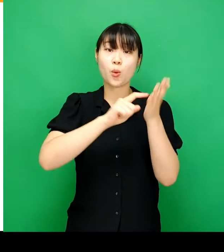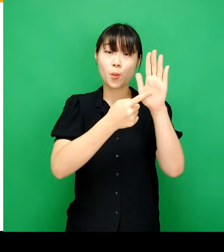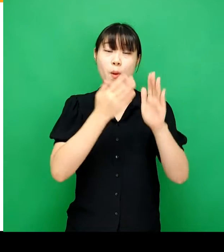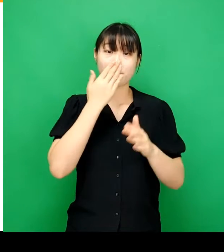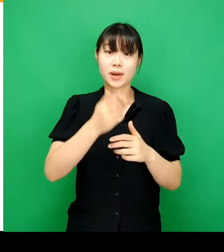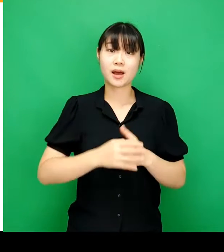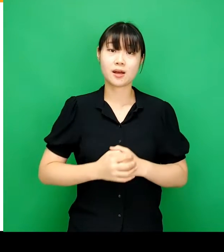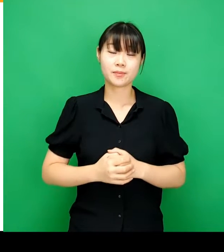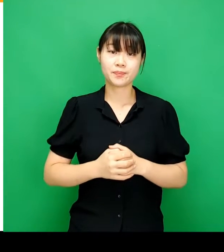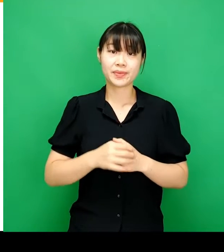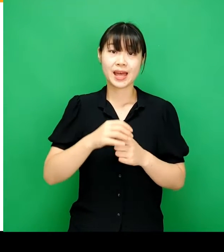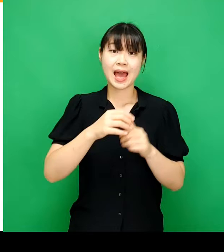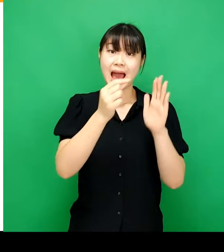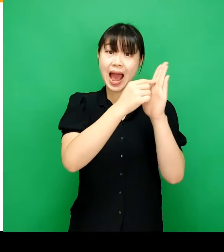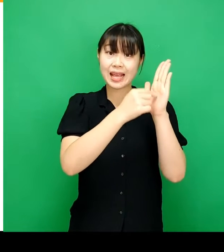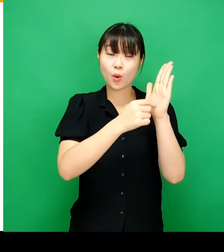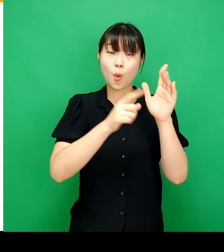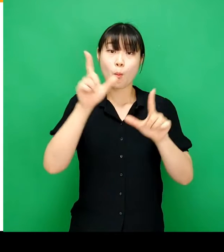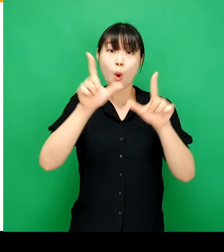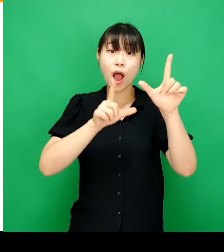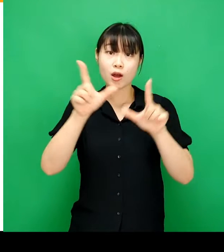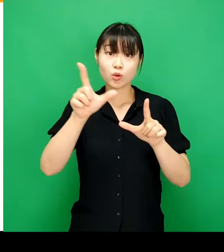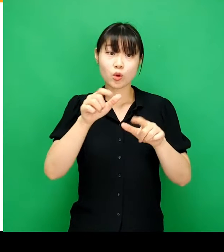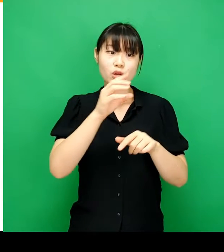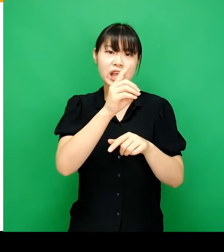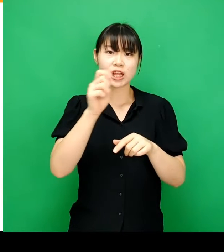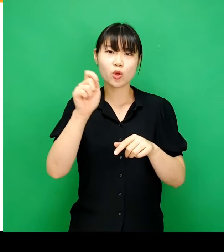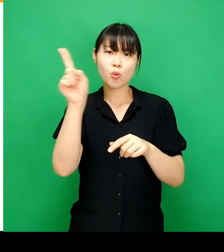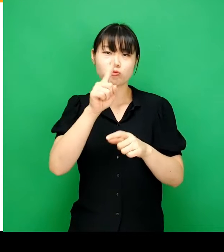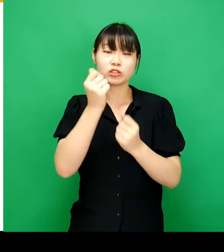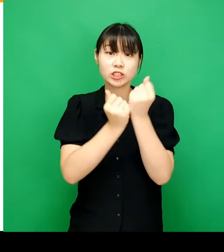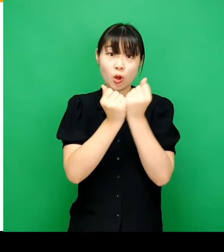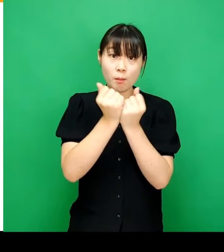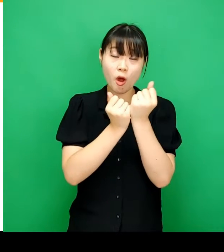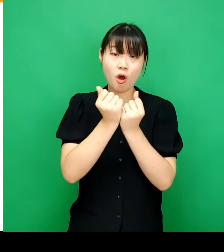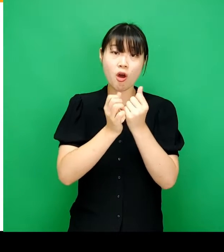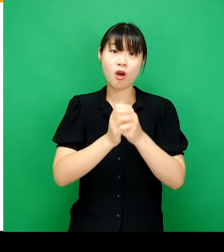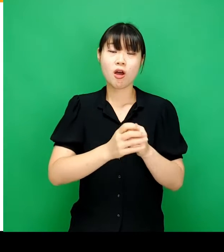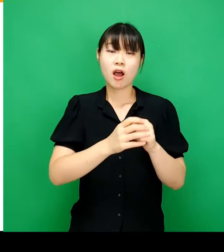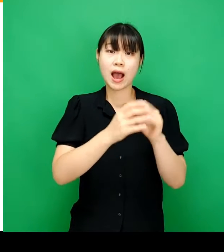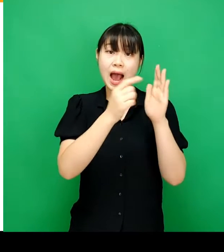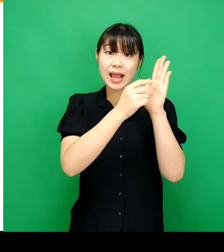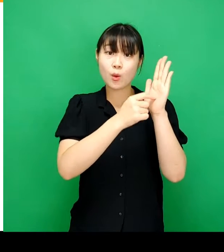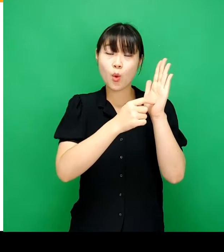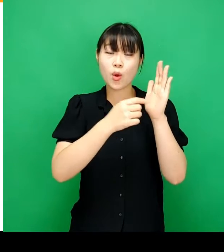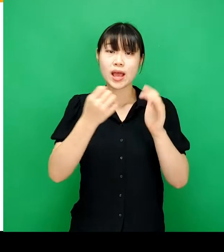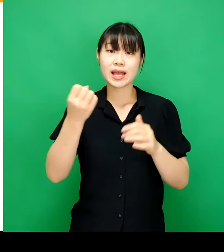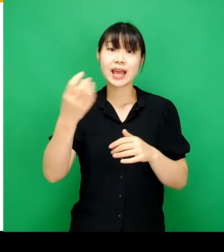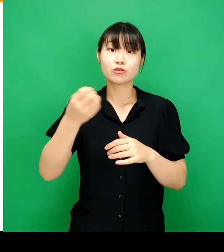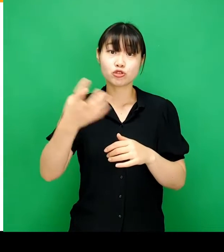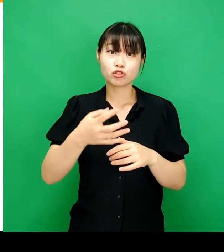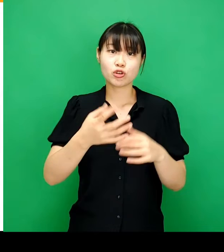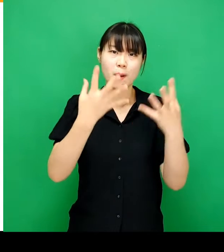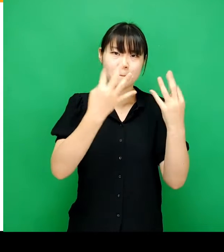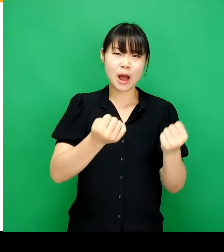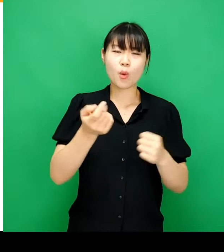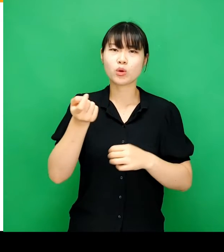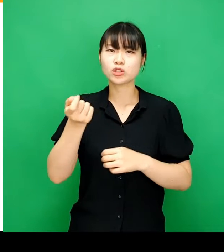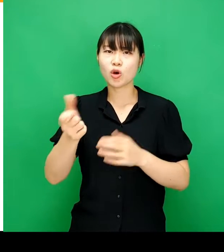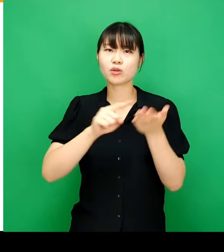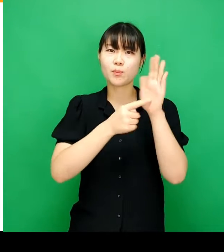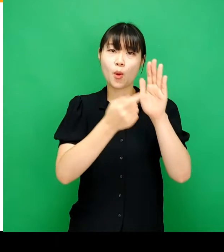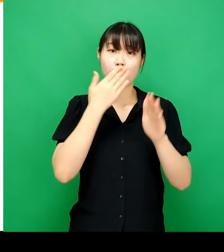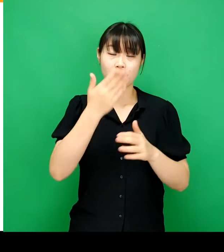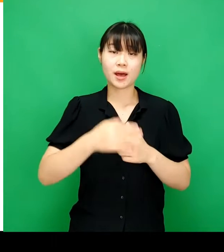형태로도 데이터를 표현할 수 있습니다. 아이콘의 모양으로 어떤 데이터인지 설명하거나 아이콘의 개수로